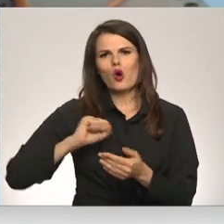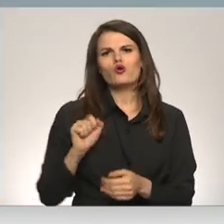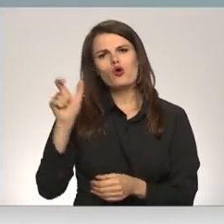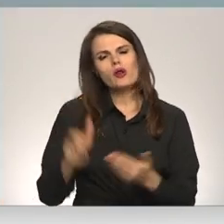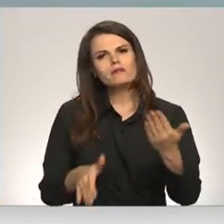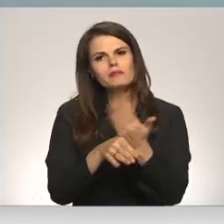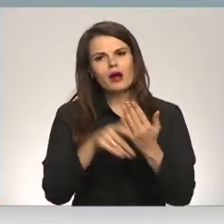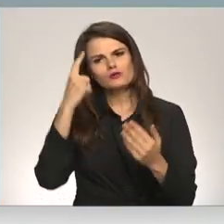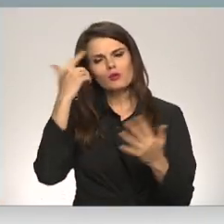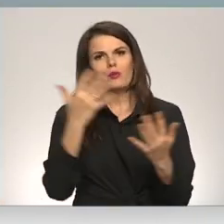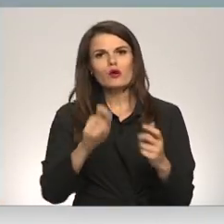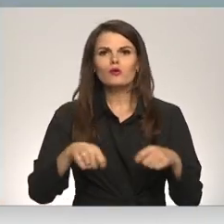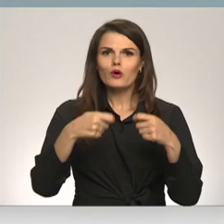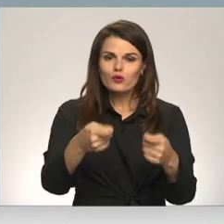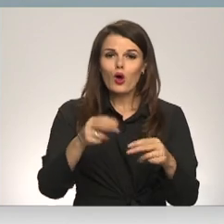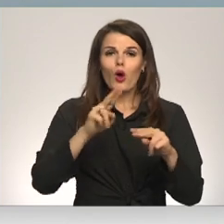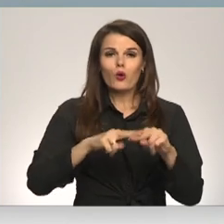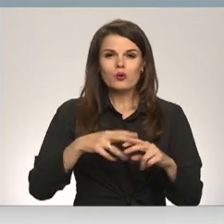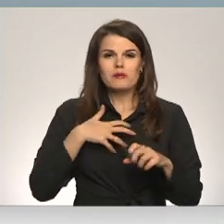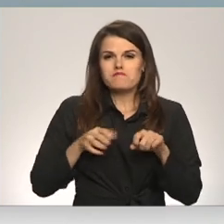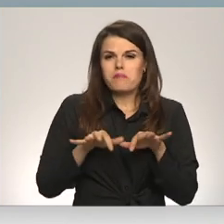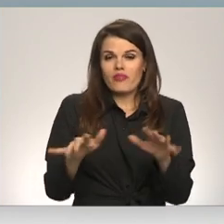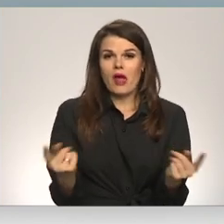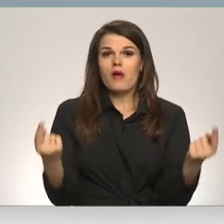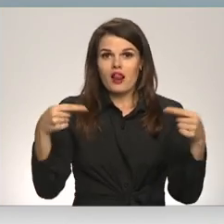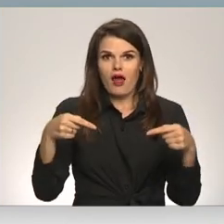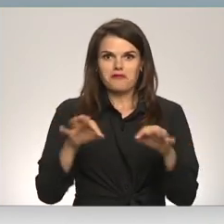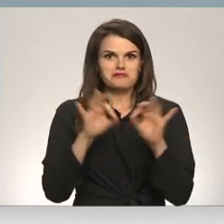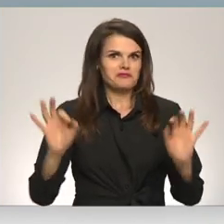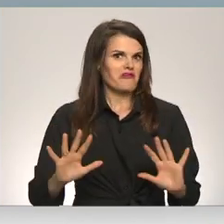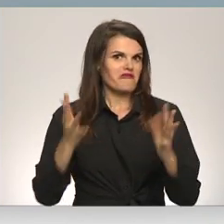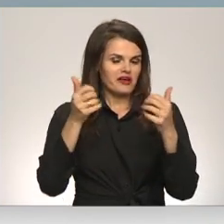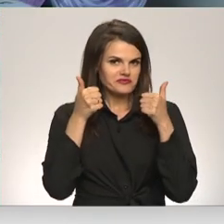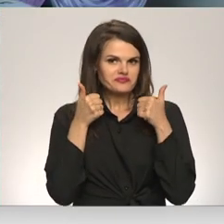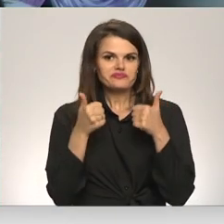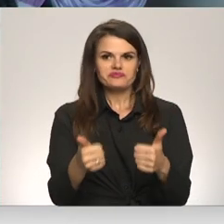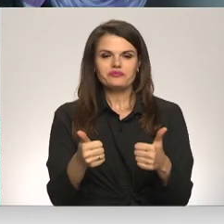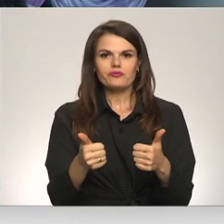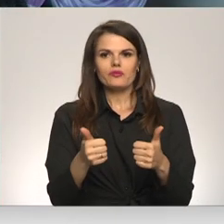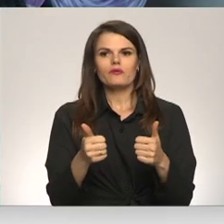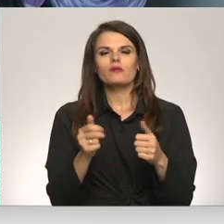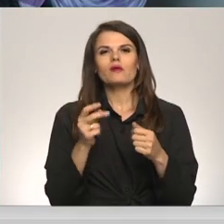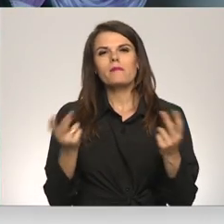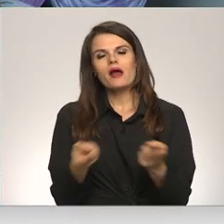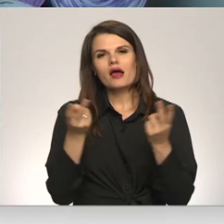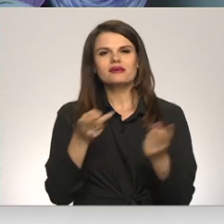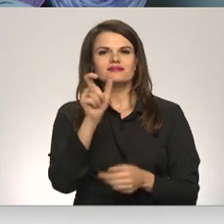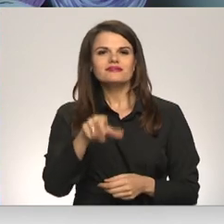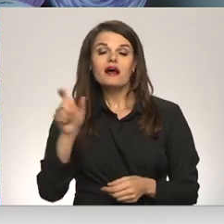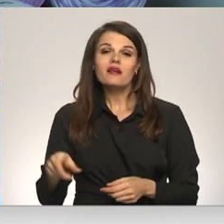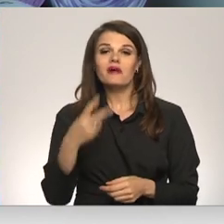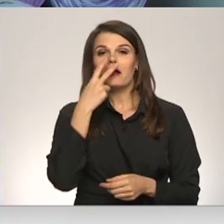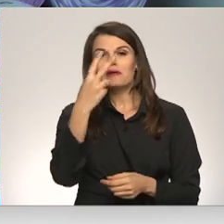ar padomiem un pandēmijas laikā sāka veikties ļoti labi. Kā parasti cilvēki tur